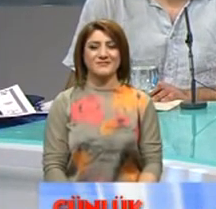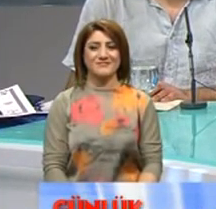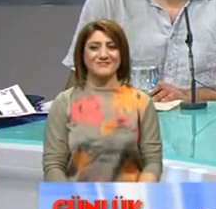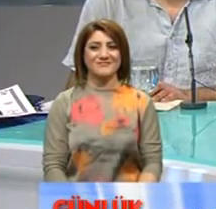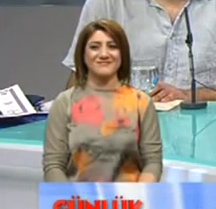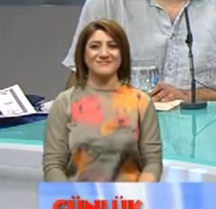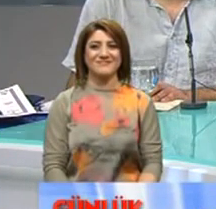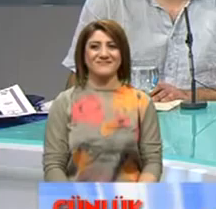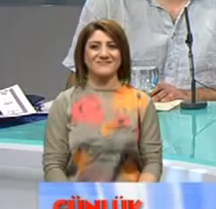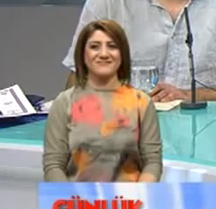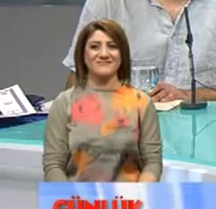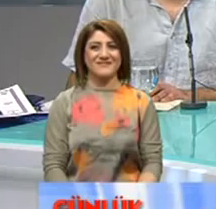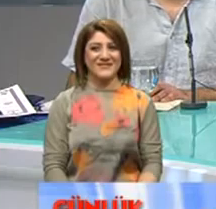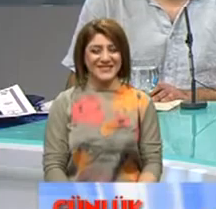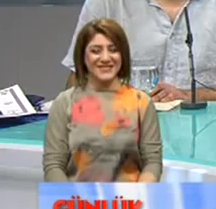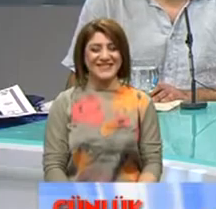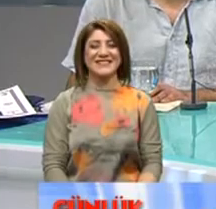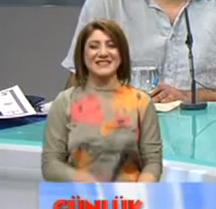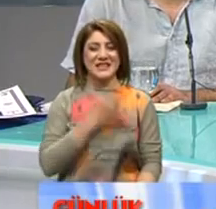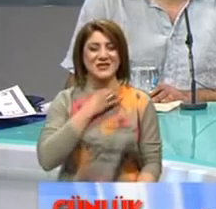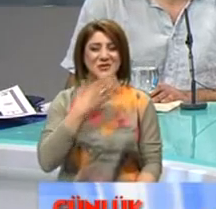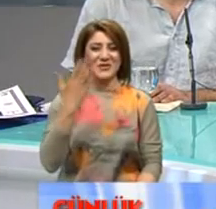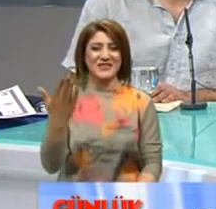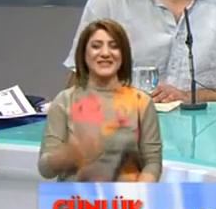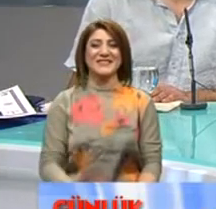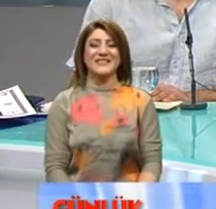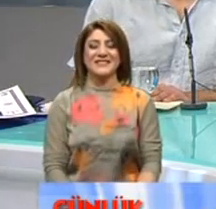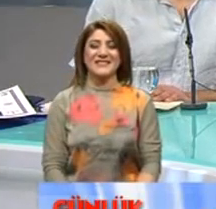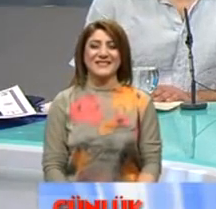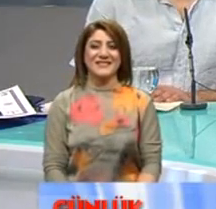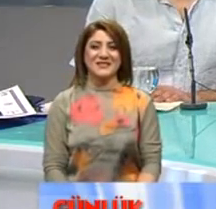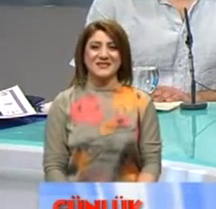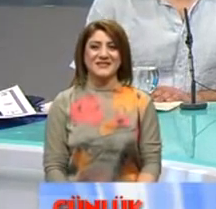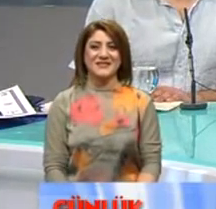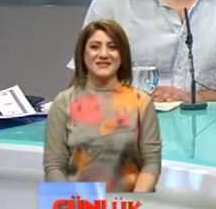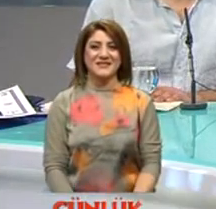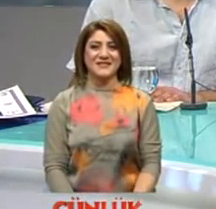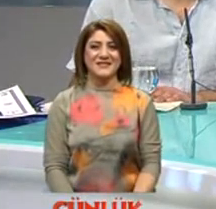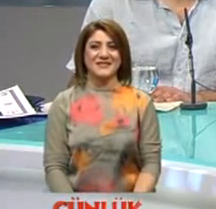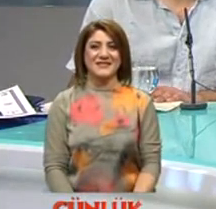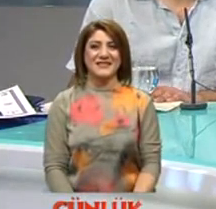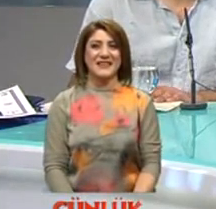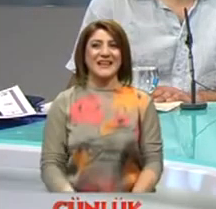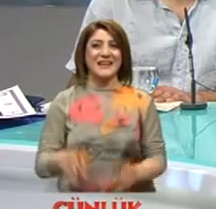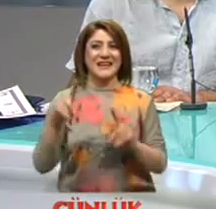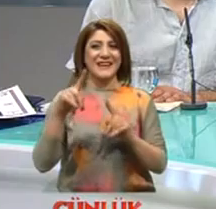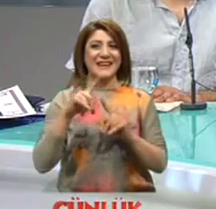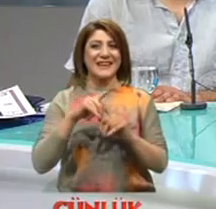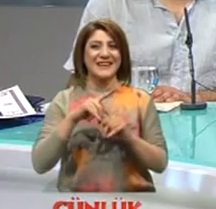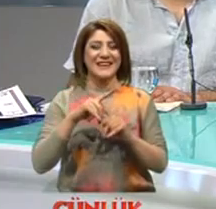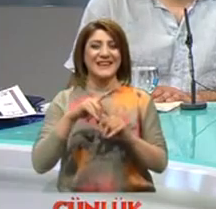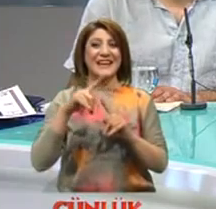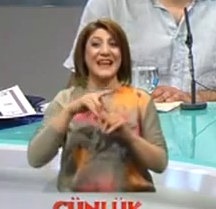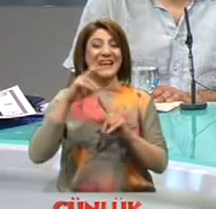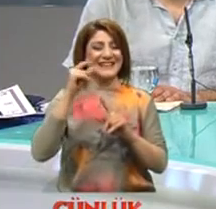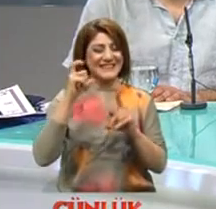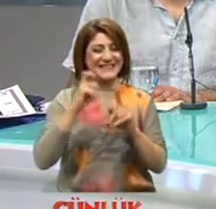services. Evet, biz de minnettarız kendilerine. I'm also very much interested in Türk işaret dili.